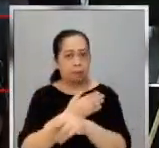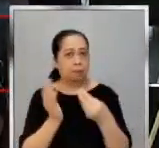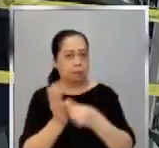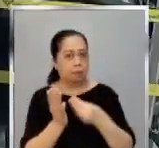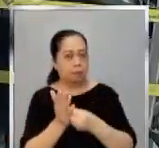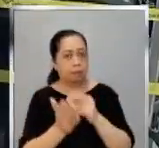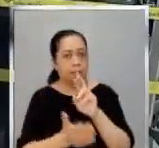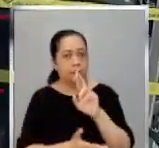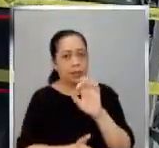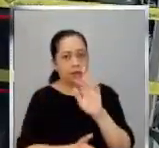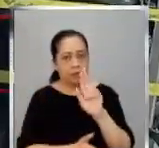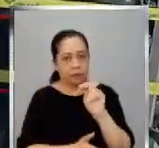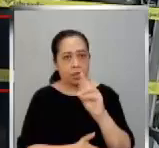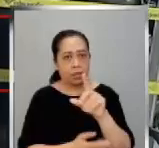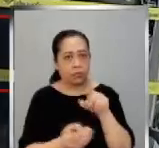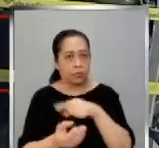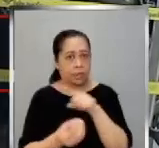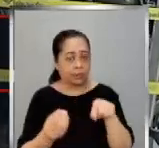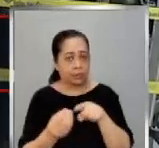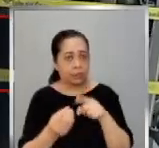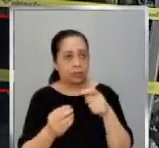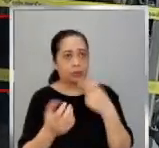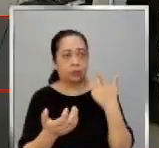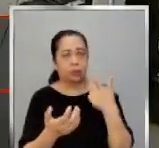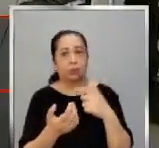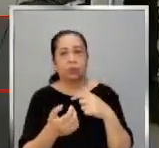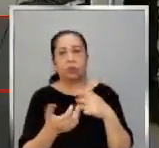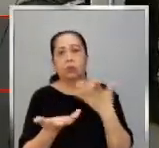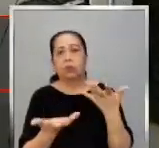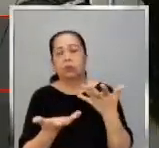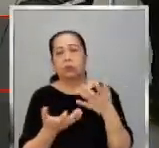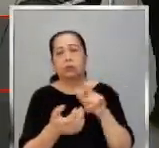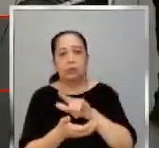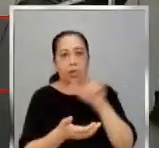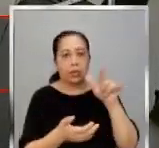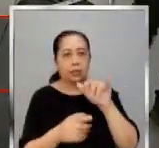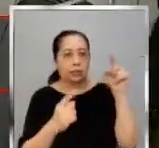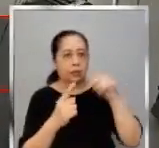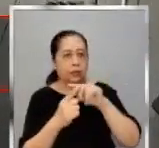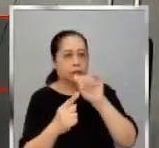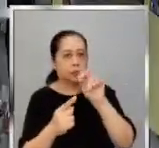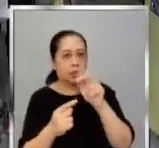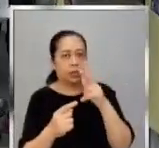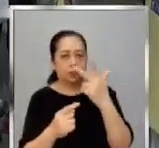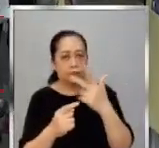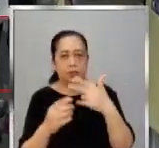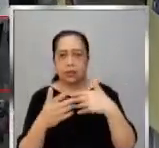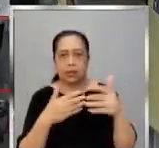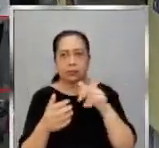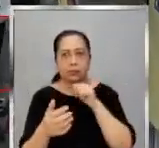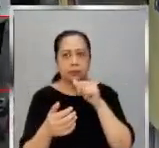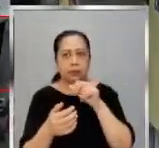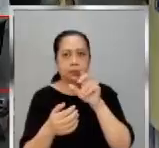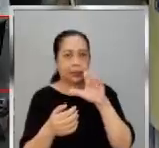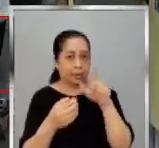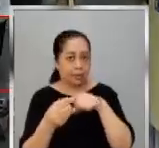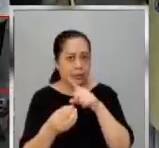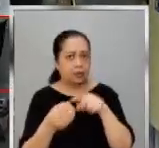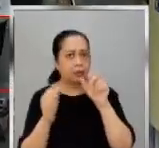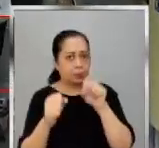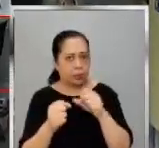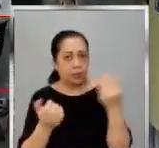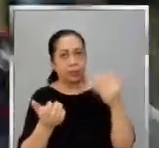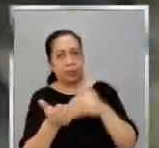canceled flights. So for flights until January 3, kahit hindi po canceled ang flight nyo, pwede po muna kayong mag-rebook at